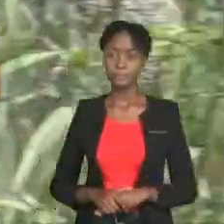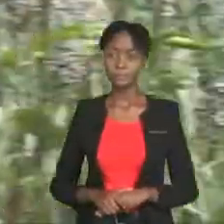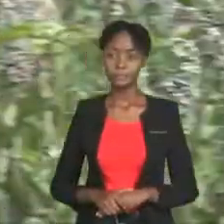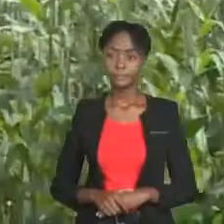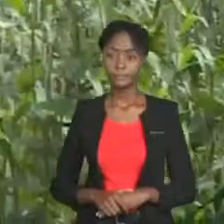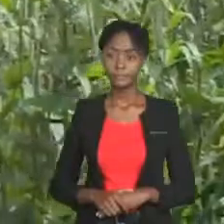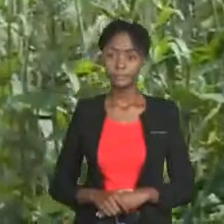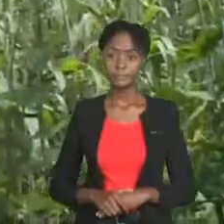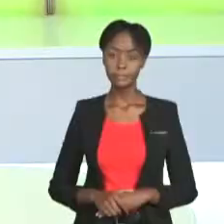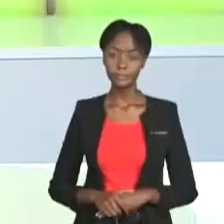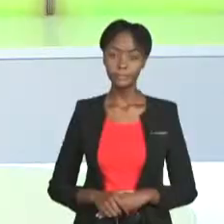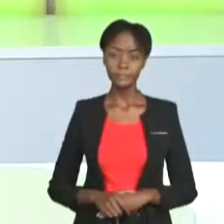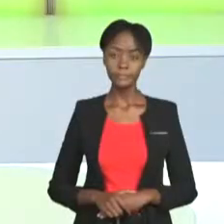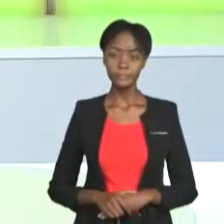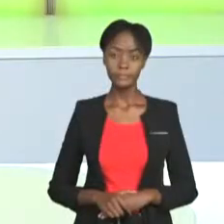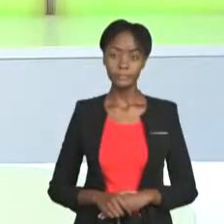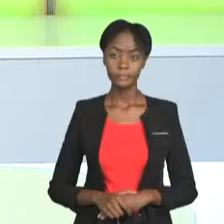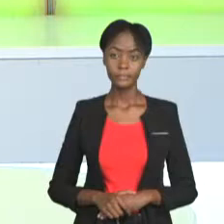TV.